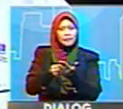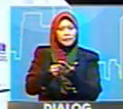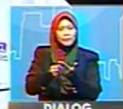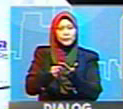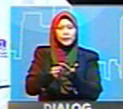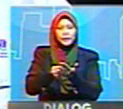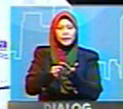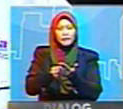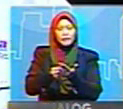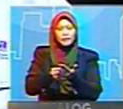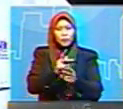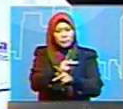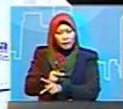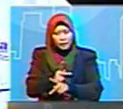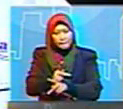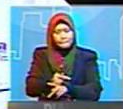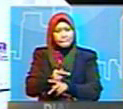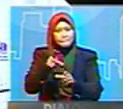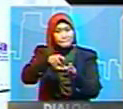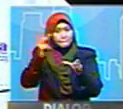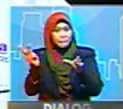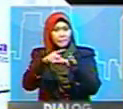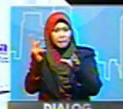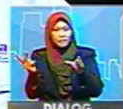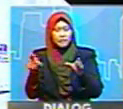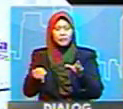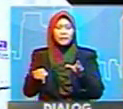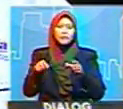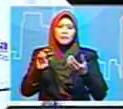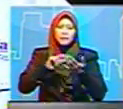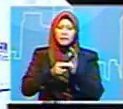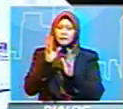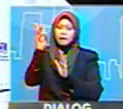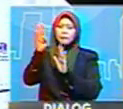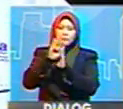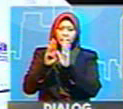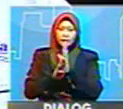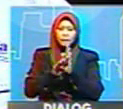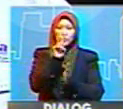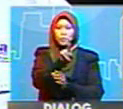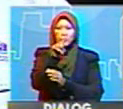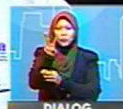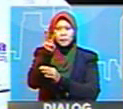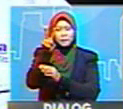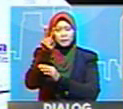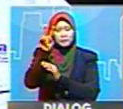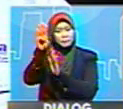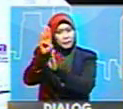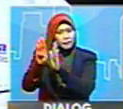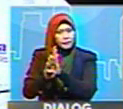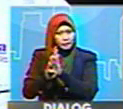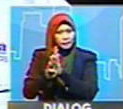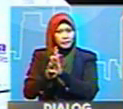pesawah ya daripada 6 bilion peruntukan Kementerian Pertanian 2.2 bilion pergi